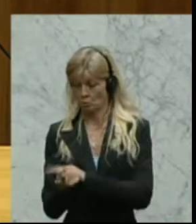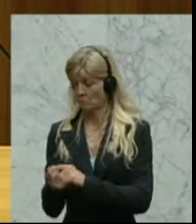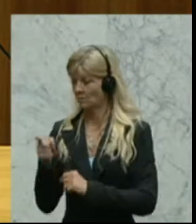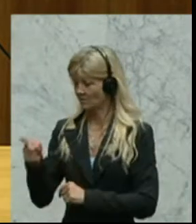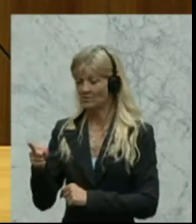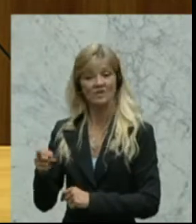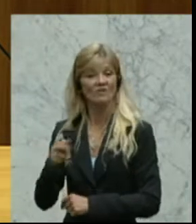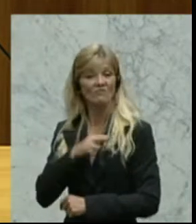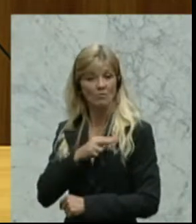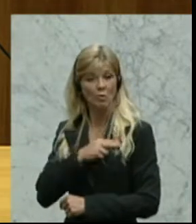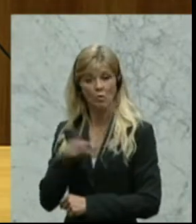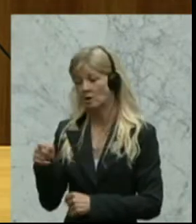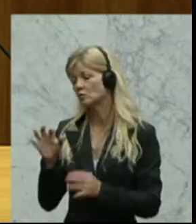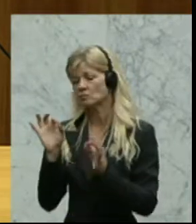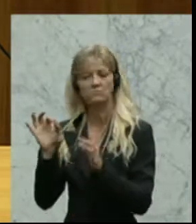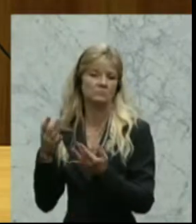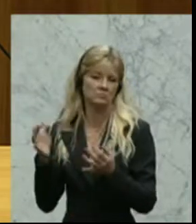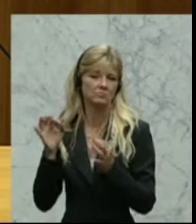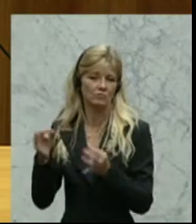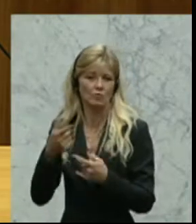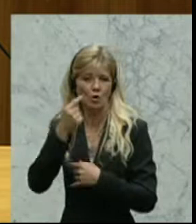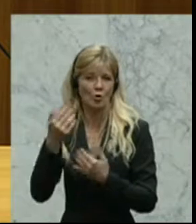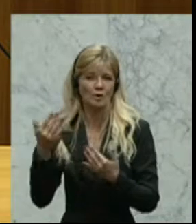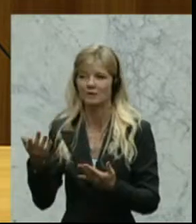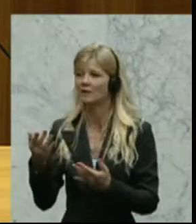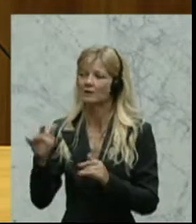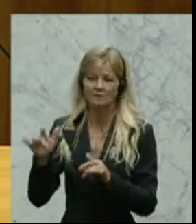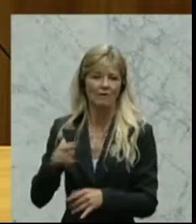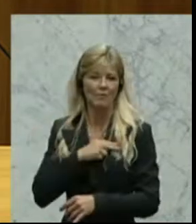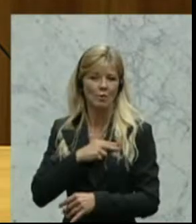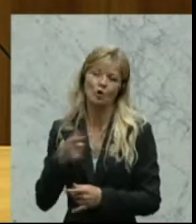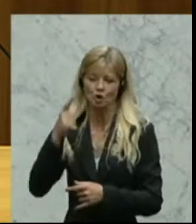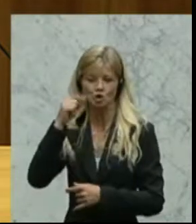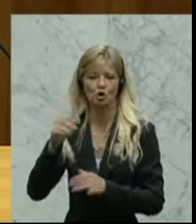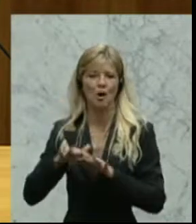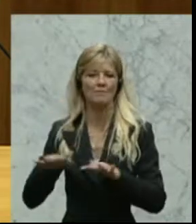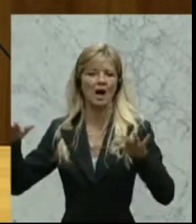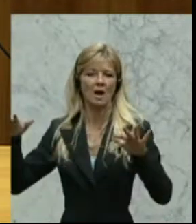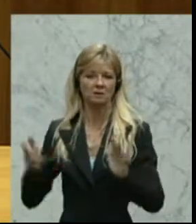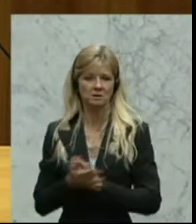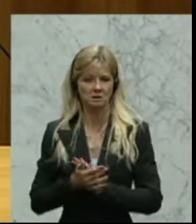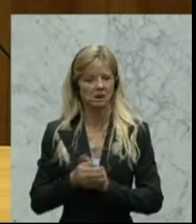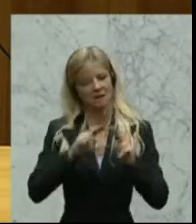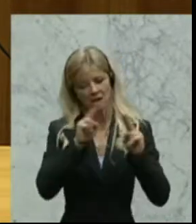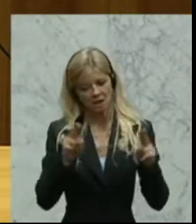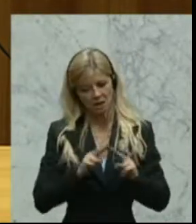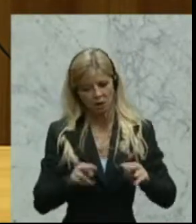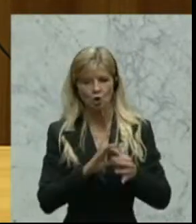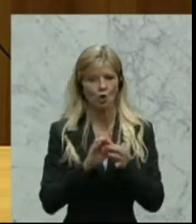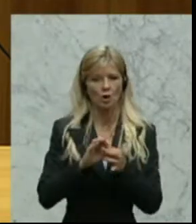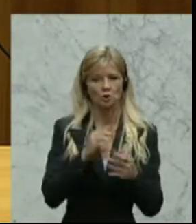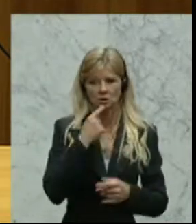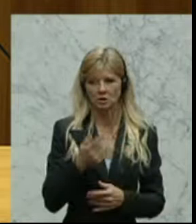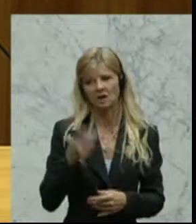Steuerparadies. Das belegen uns die Zahlen der Statistik der internationalen Organisationen. Ja, Kollege, da brauchen Sie gar nicht den Kopf schütteln.